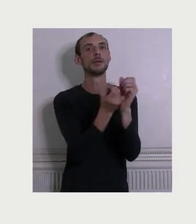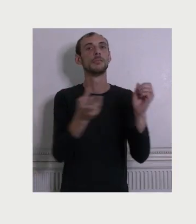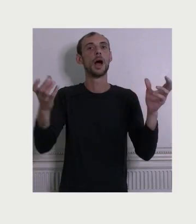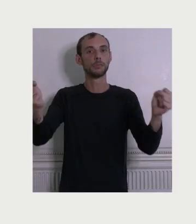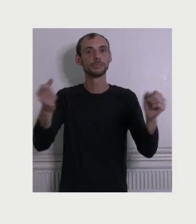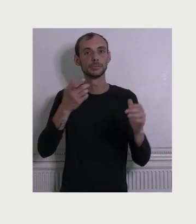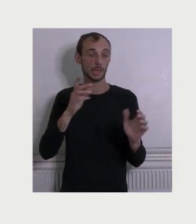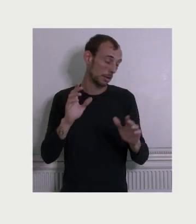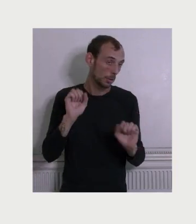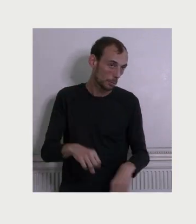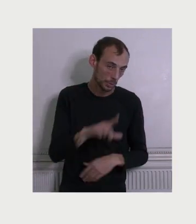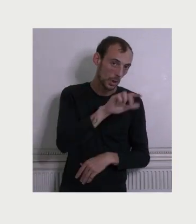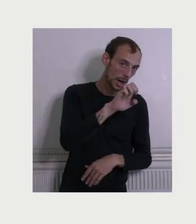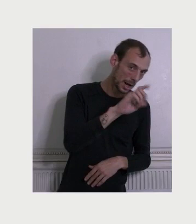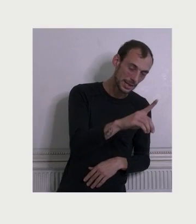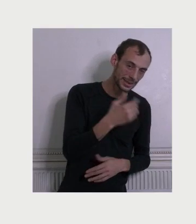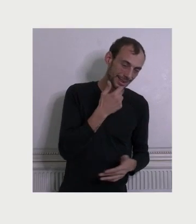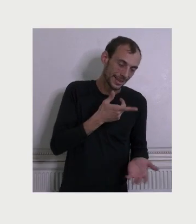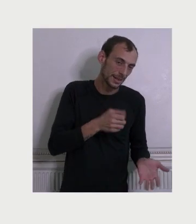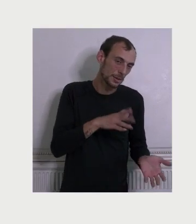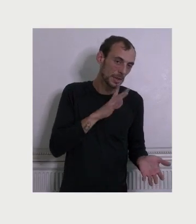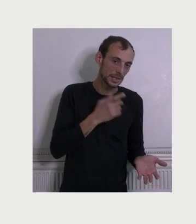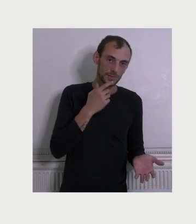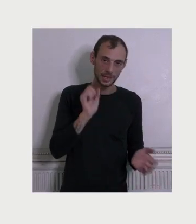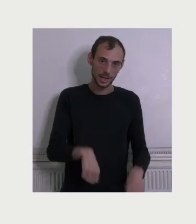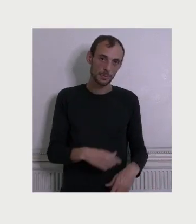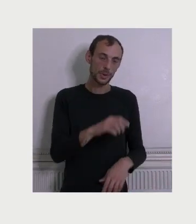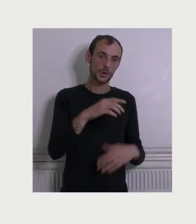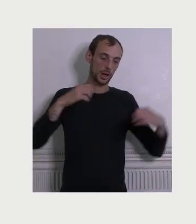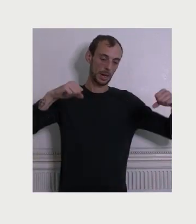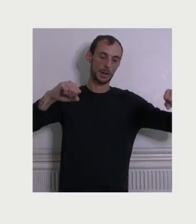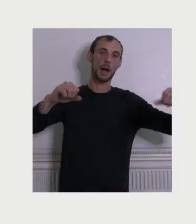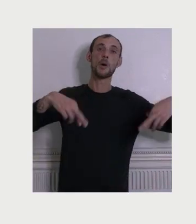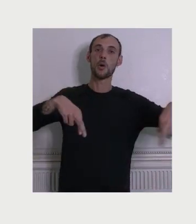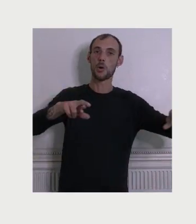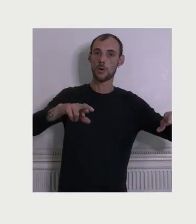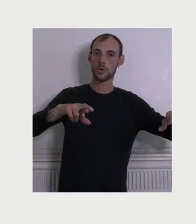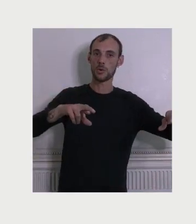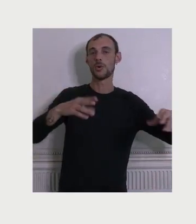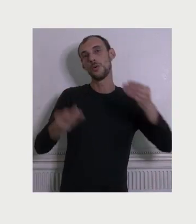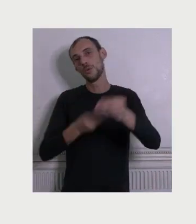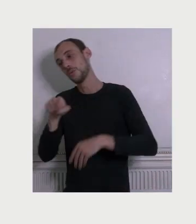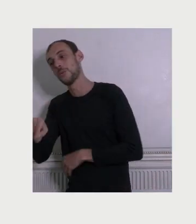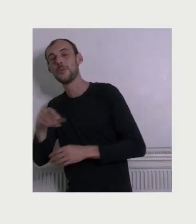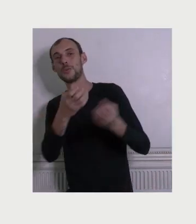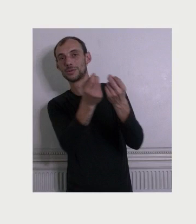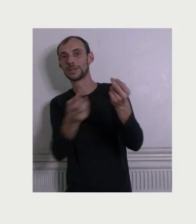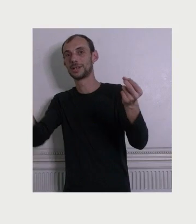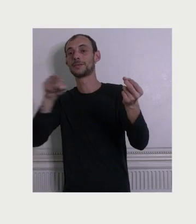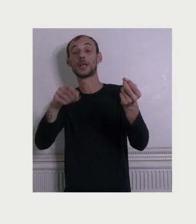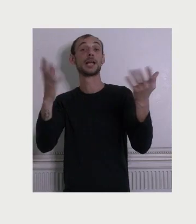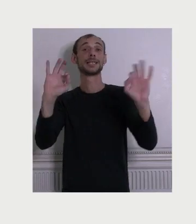Agir sur nos bâtiments, c'est évidemment adopter les consignes d'extinction des lumières pour toutes les salles municipales, avec des choses à faire, on a parlé de capteurs tout à l'heure. On va poursuivre